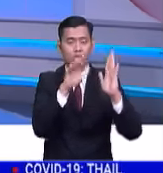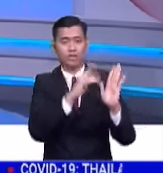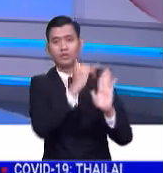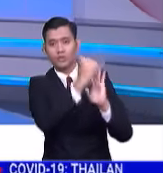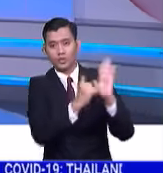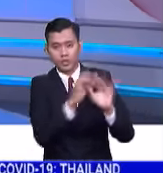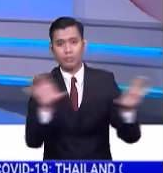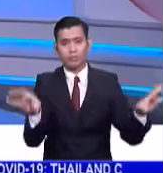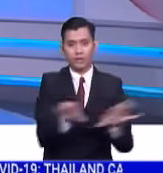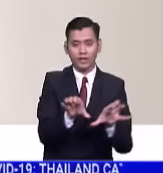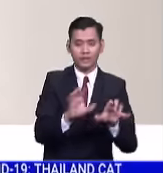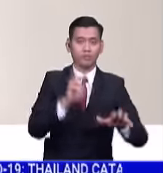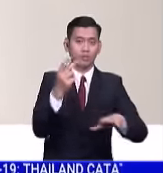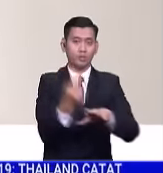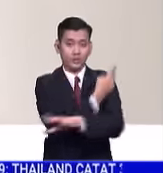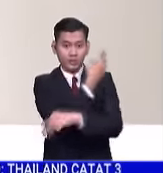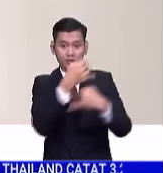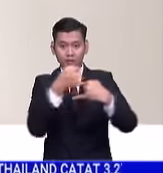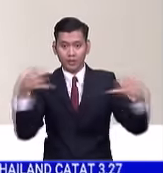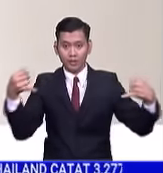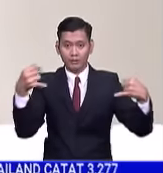talian.